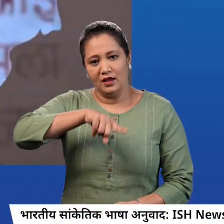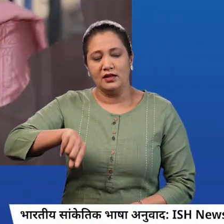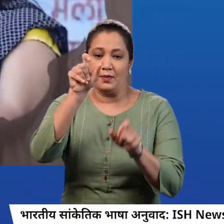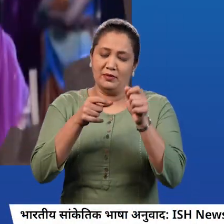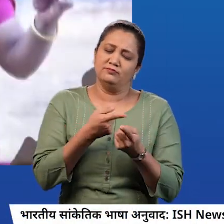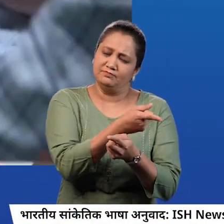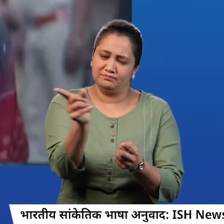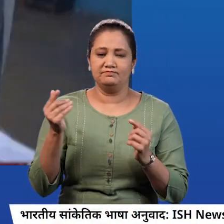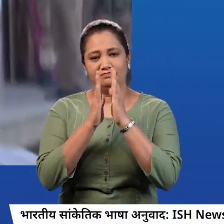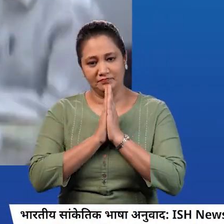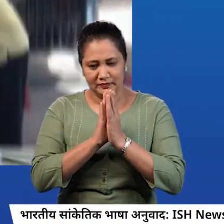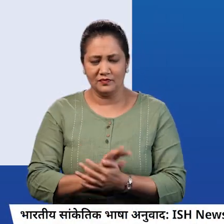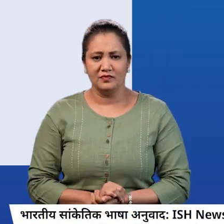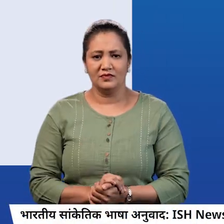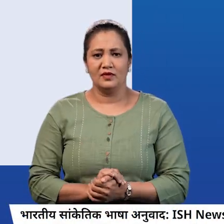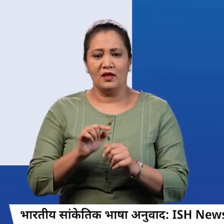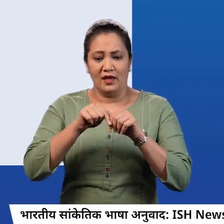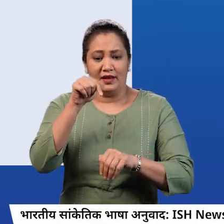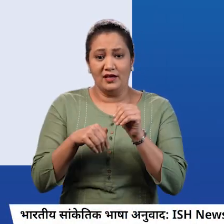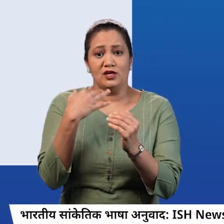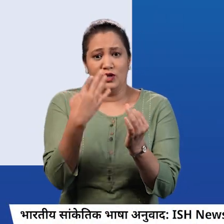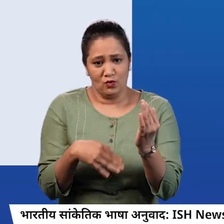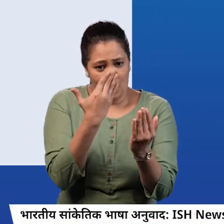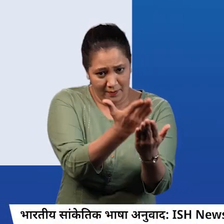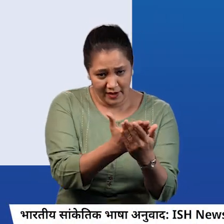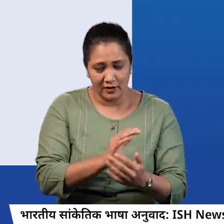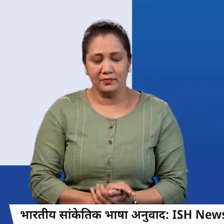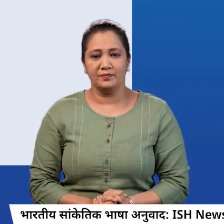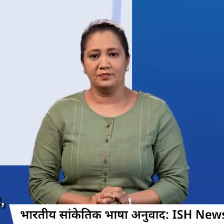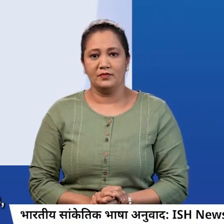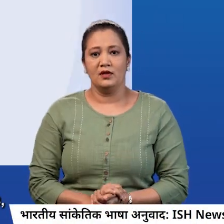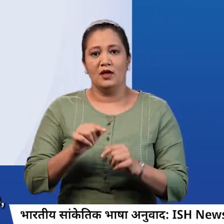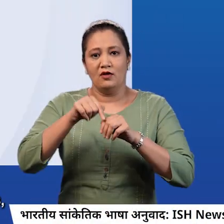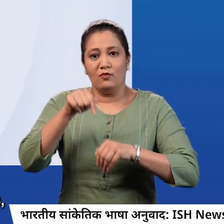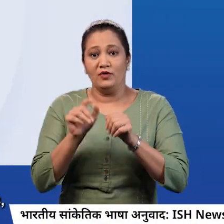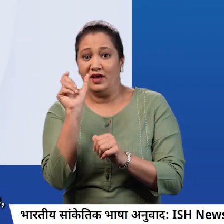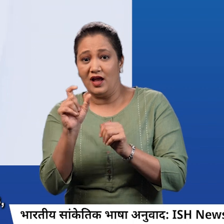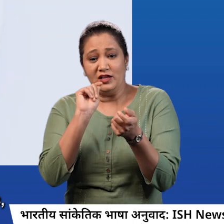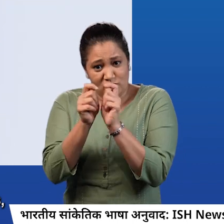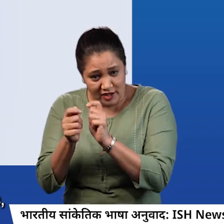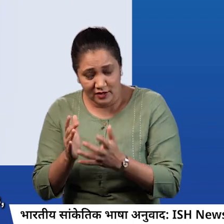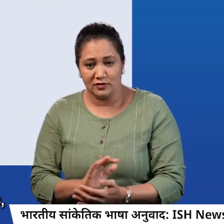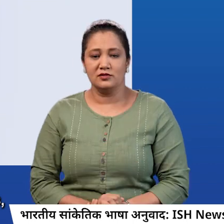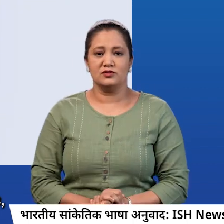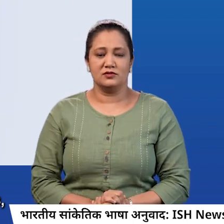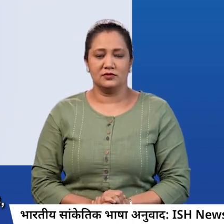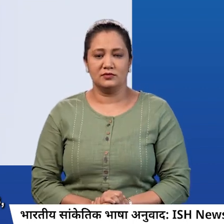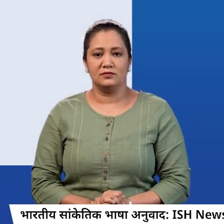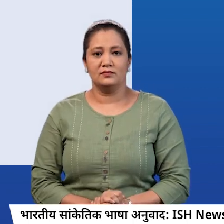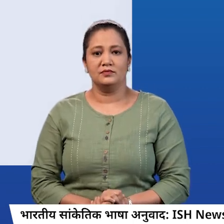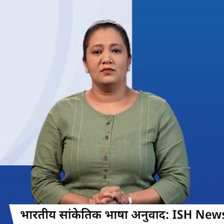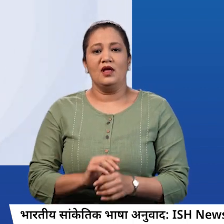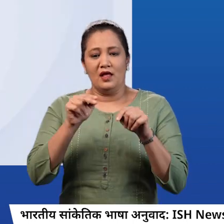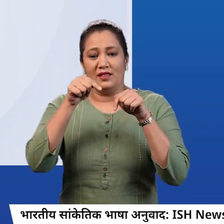देशाच्या सुजाण मतदारांनो नमस्कार. मतदारांनो, नवीन मतदाराची नोंदणी, मतदार ओळखपत्रातील तपशिलातले बदल आणि